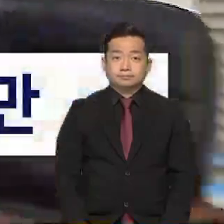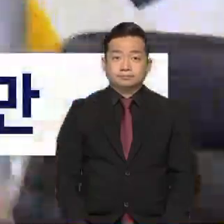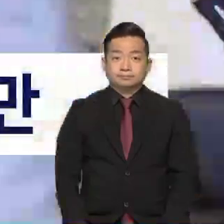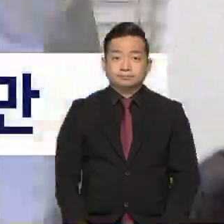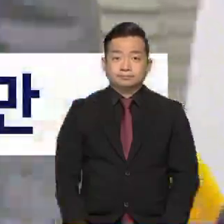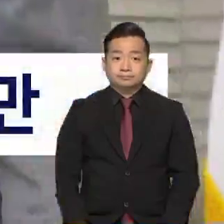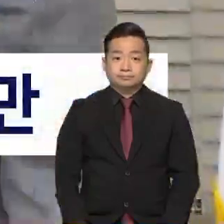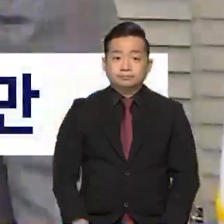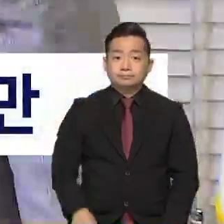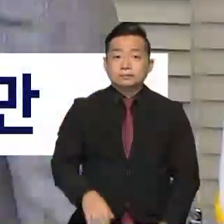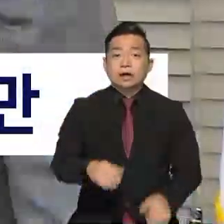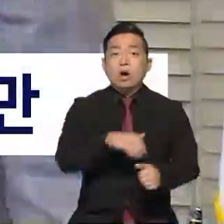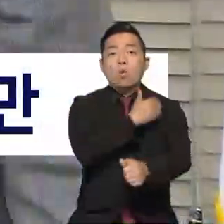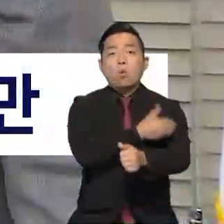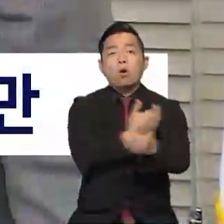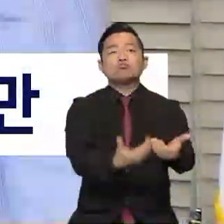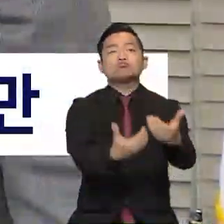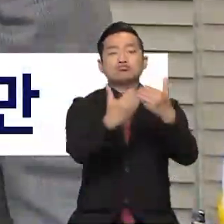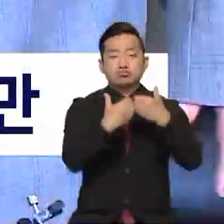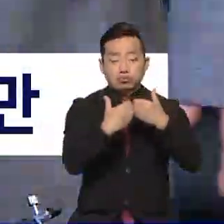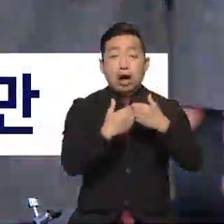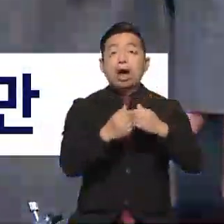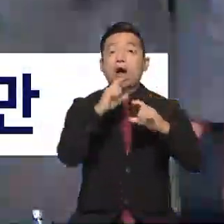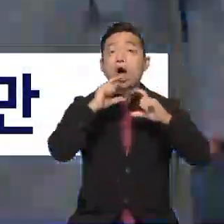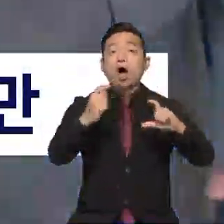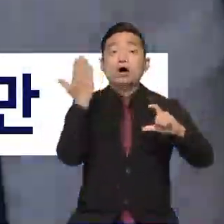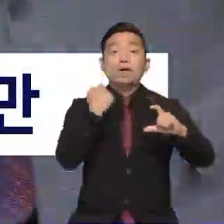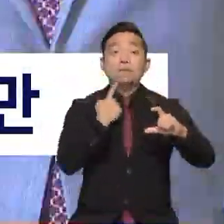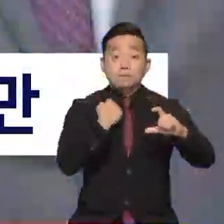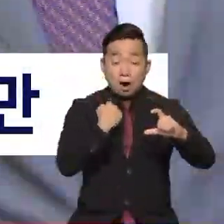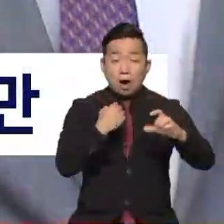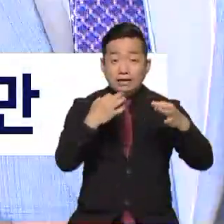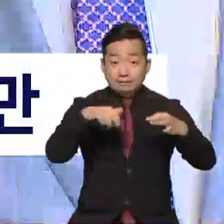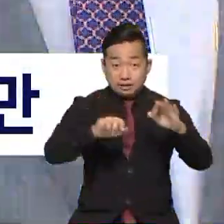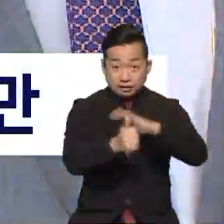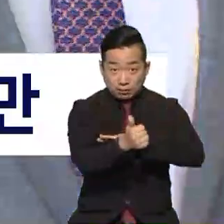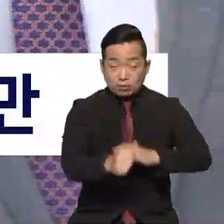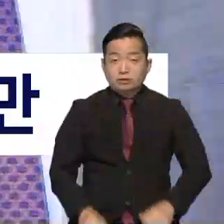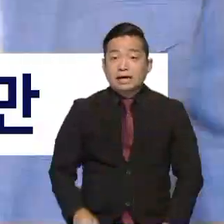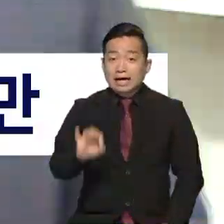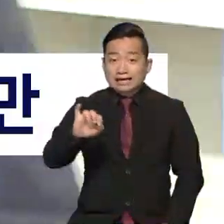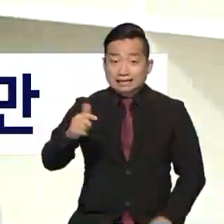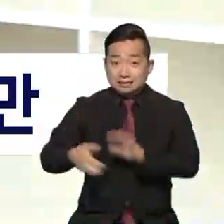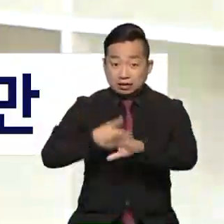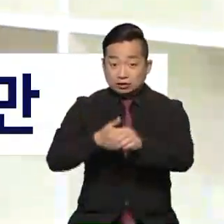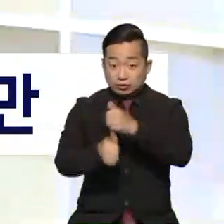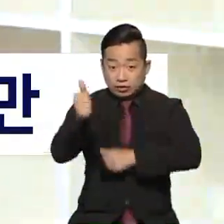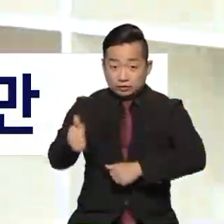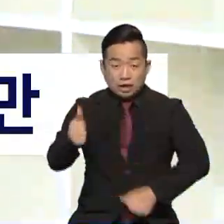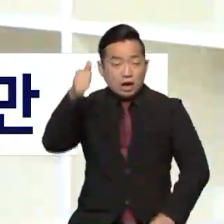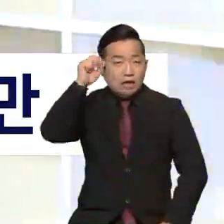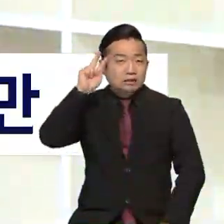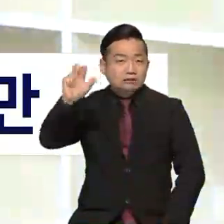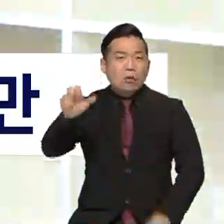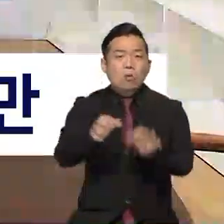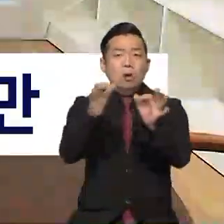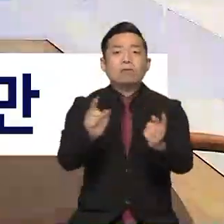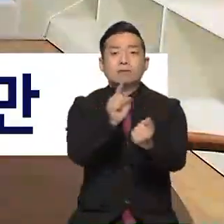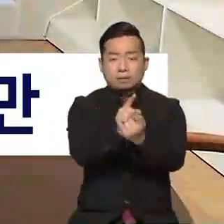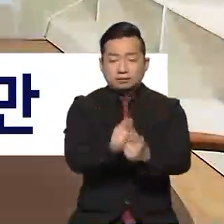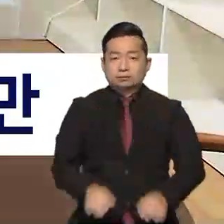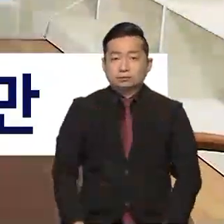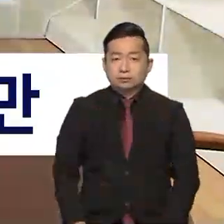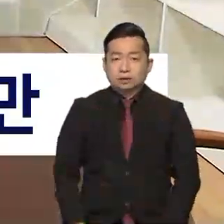정권을 주겠다고 공언한 김기현 대표와 취임 25일 만에 만난 이뇨한 혁신위원장. 지도부 희생과 윤심